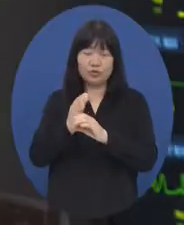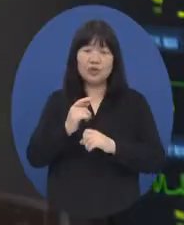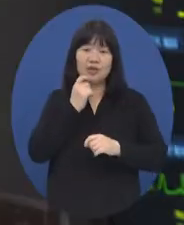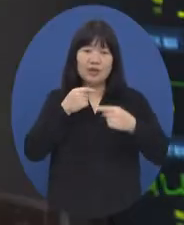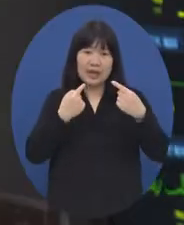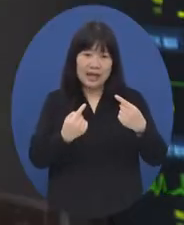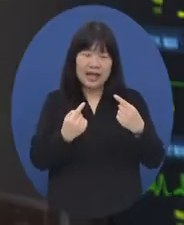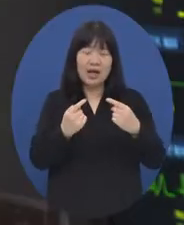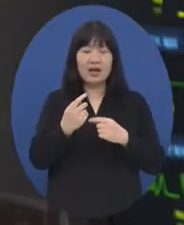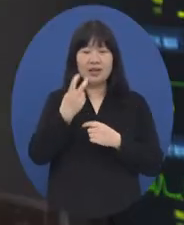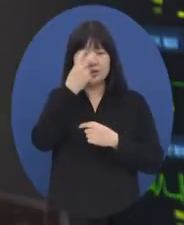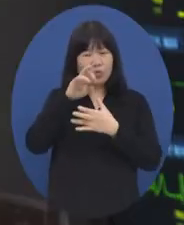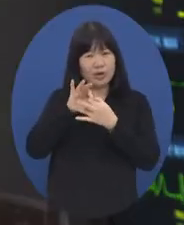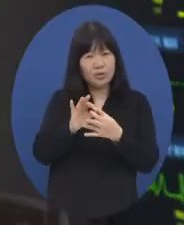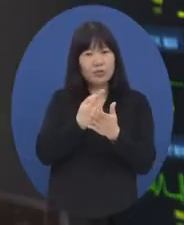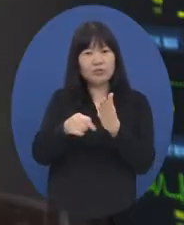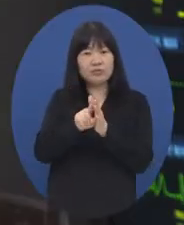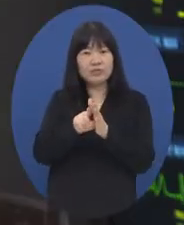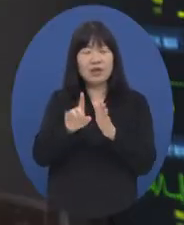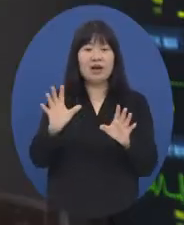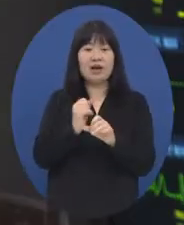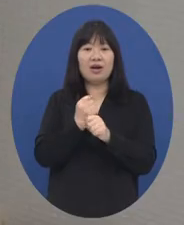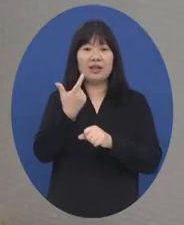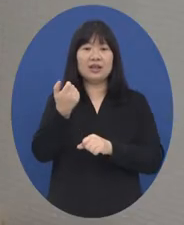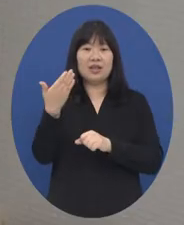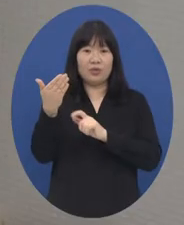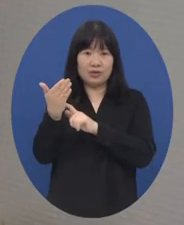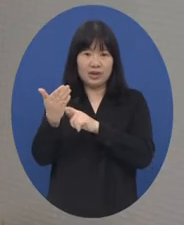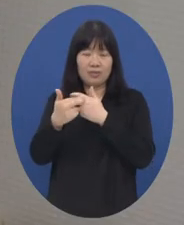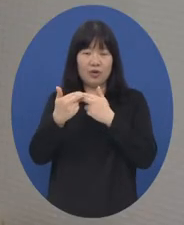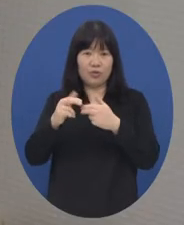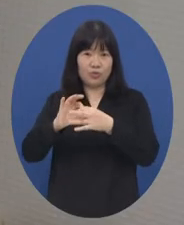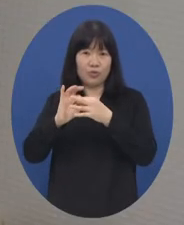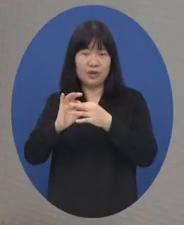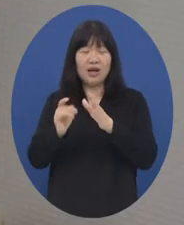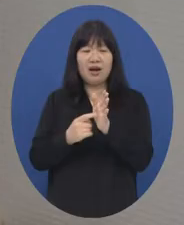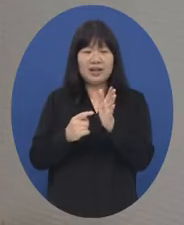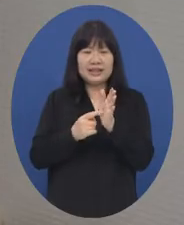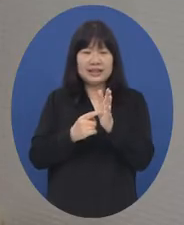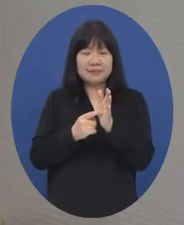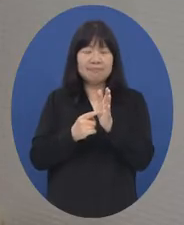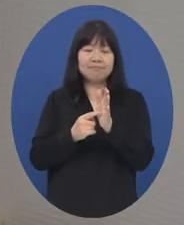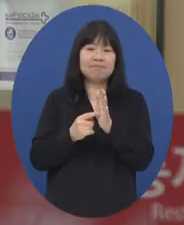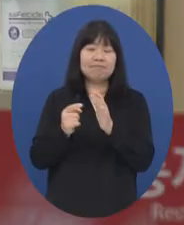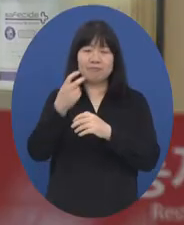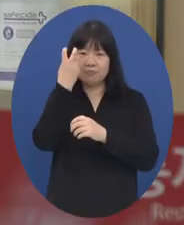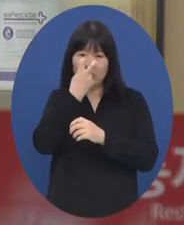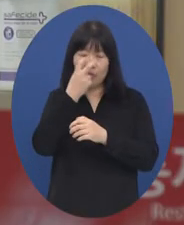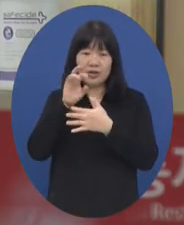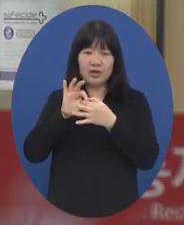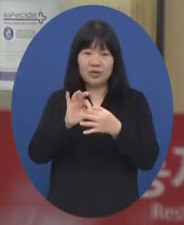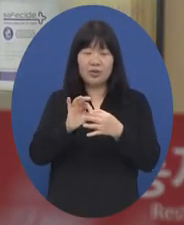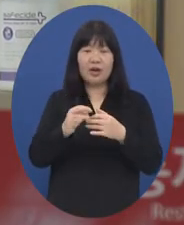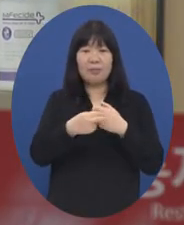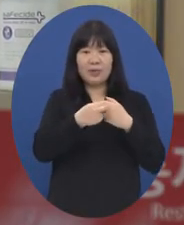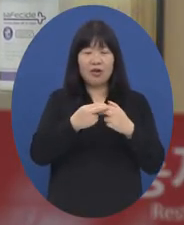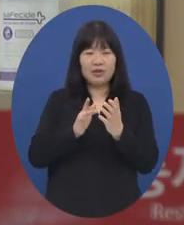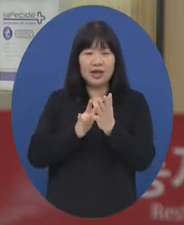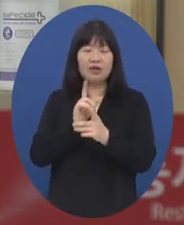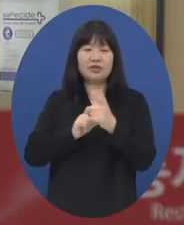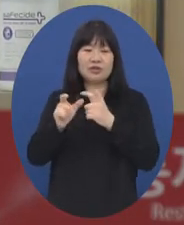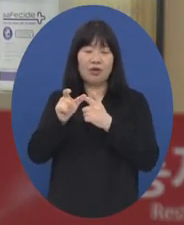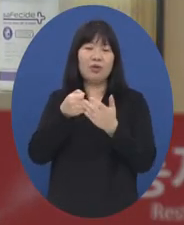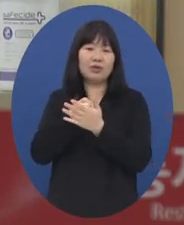연휴 진료 공백을 막기 위해 총 69개 의료기관을 통해 응급의료 체계를 유지하고 병의원과 약국을 추가로